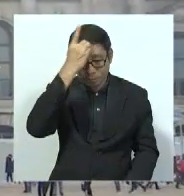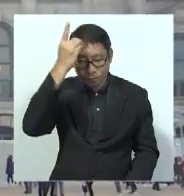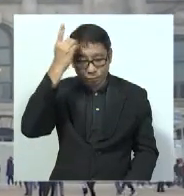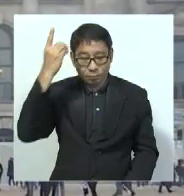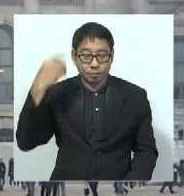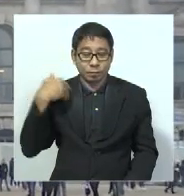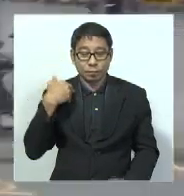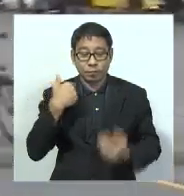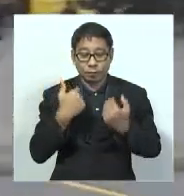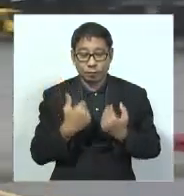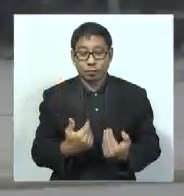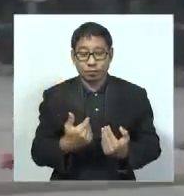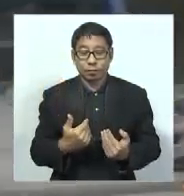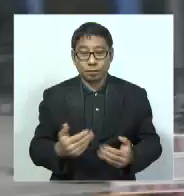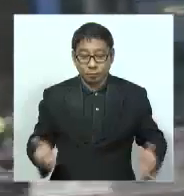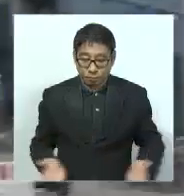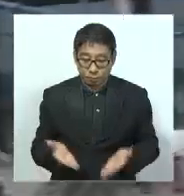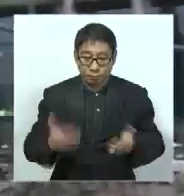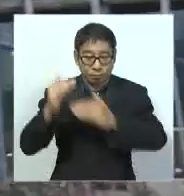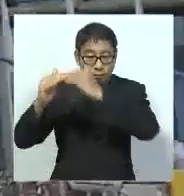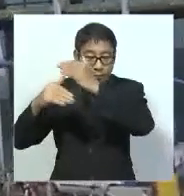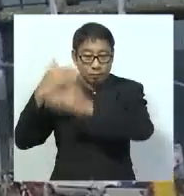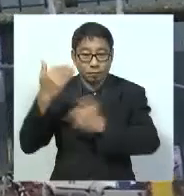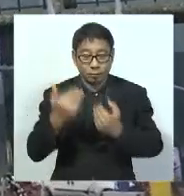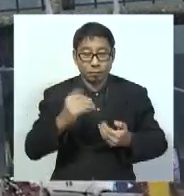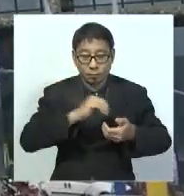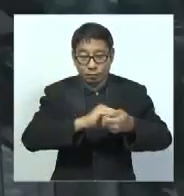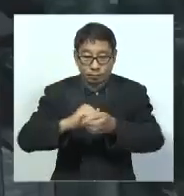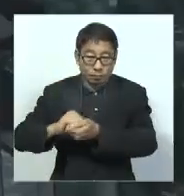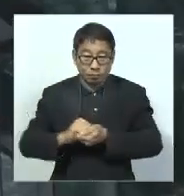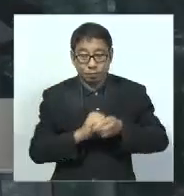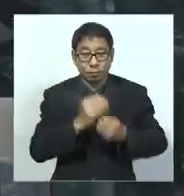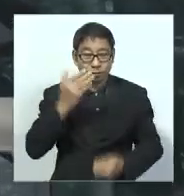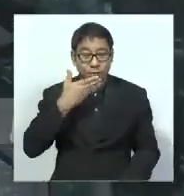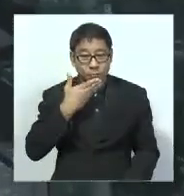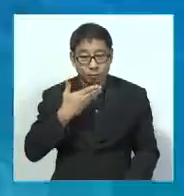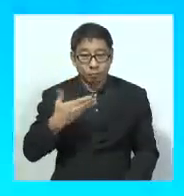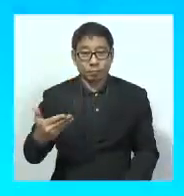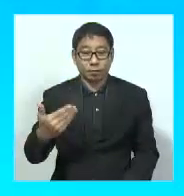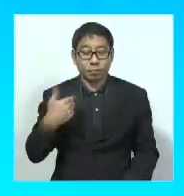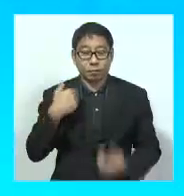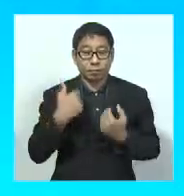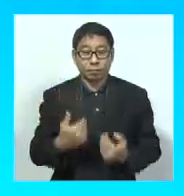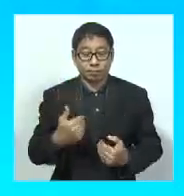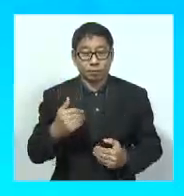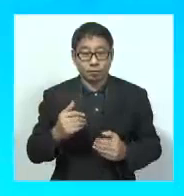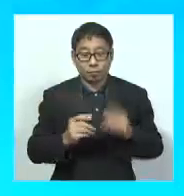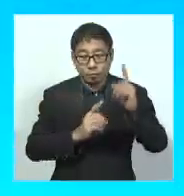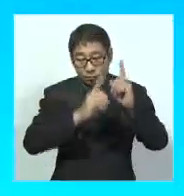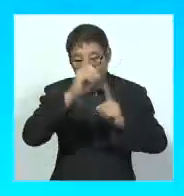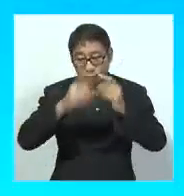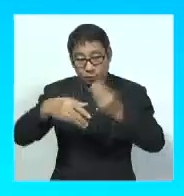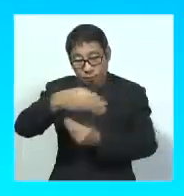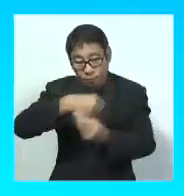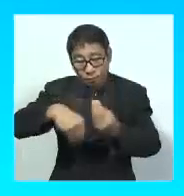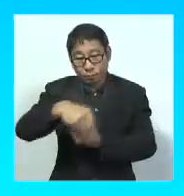าธารณรัฐเยอรมนีเพื่อส่งเสริมและพัฒนาความเป็นหุ้นส่วนที่ยั่งยืนในทุกมิติรวมถึงการเป็นหุ้นส่วนยุทธศาสตร์ทางเศรษฐ